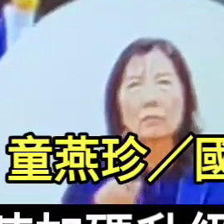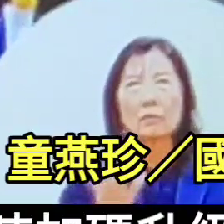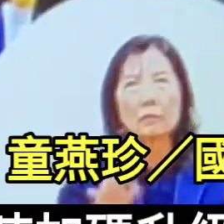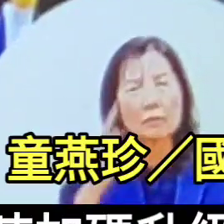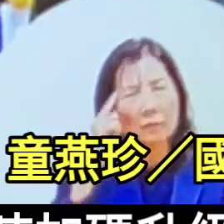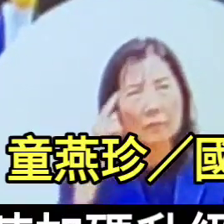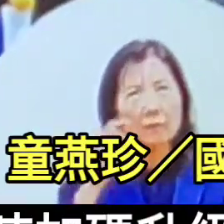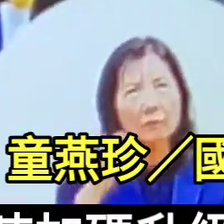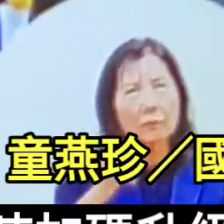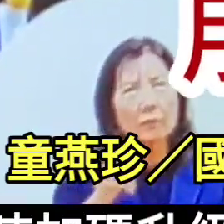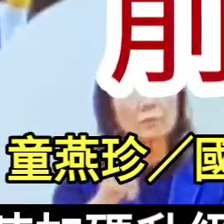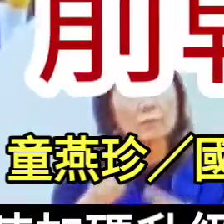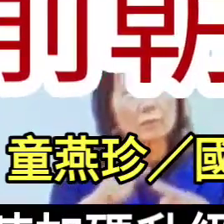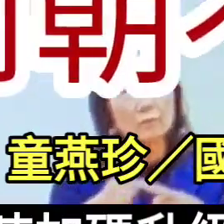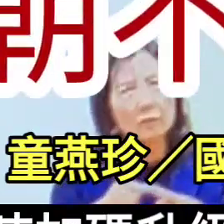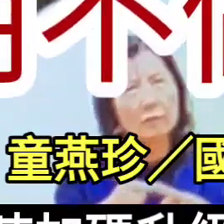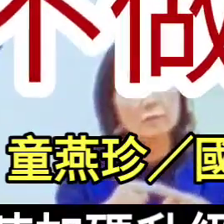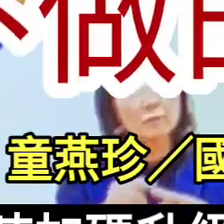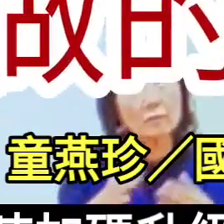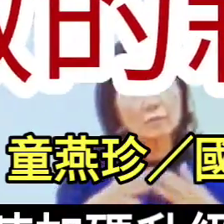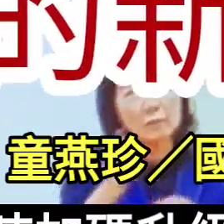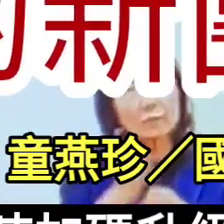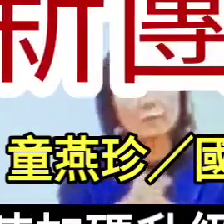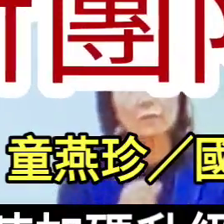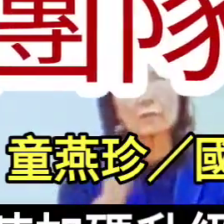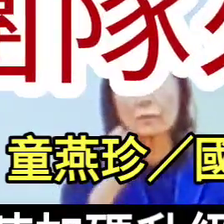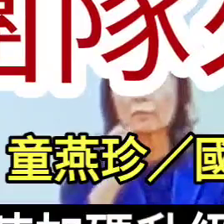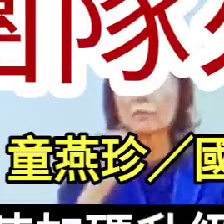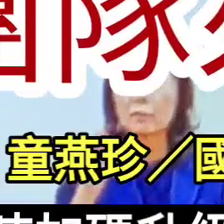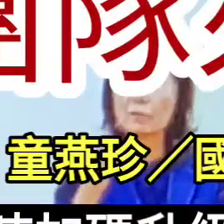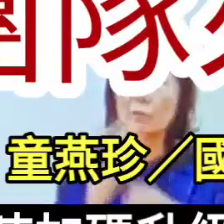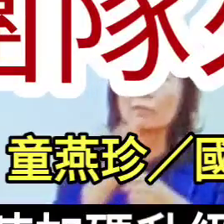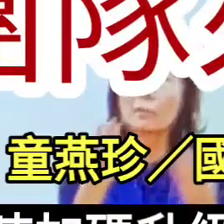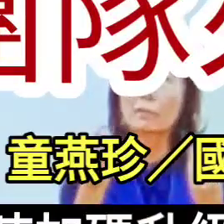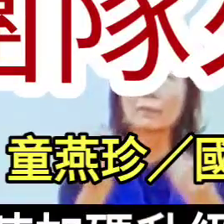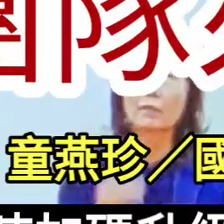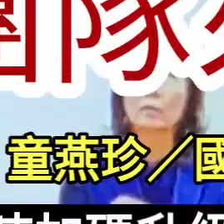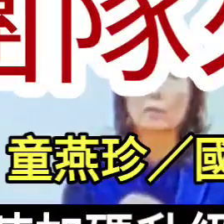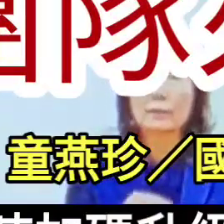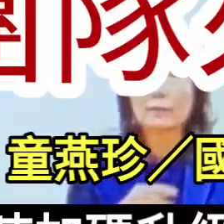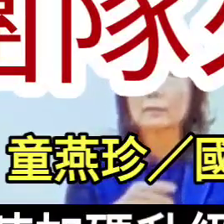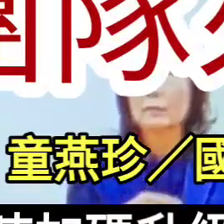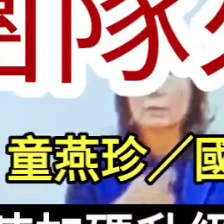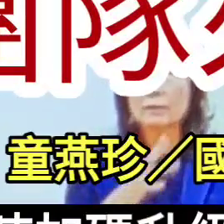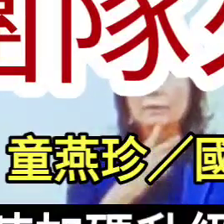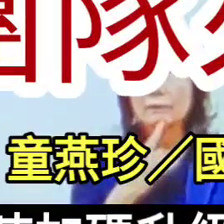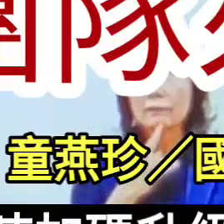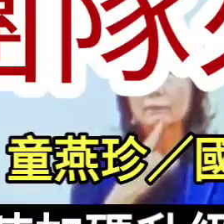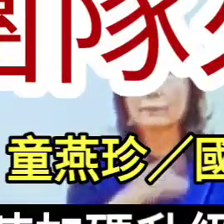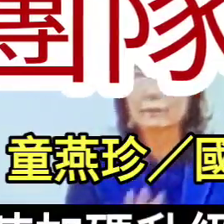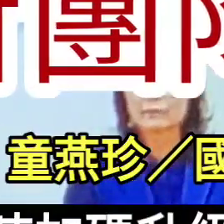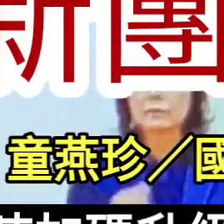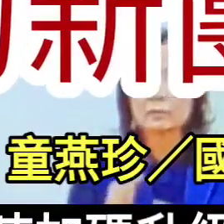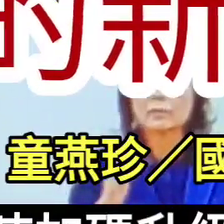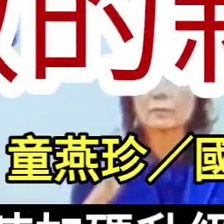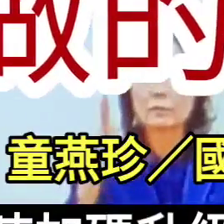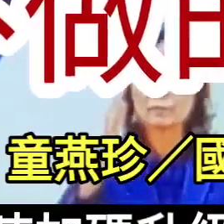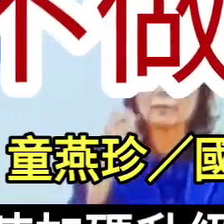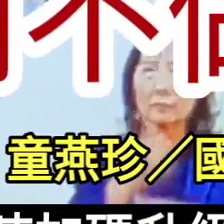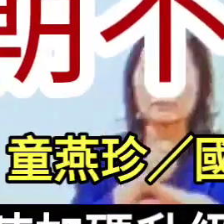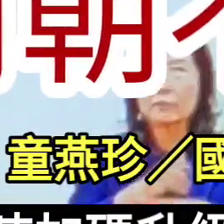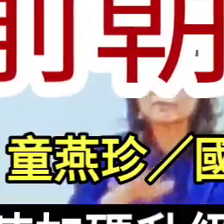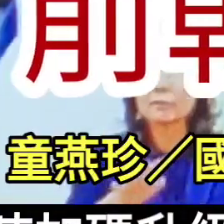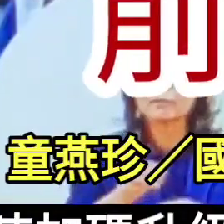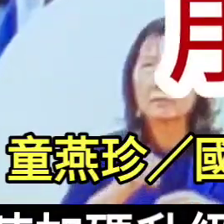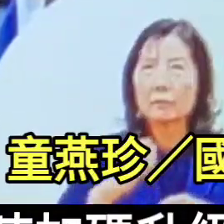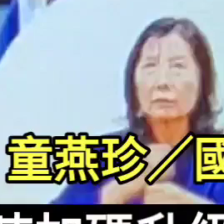得该做，可是就是没做，所以我很惊讶哈。我想我们新的政府来了，我必须要告诉你们军